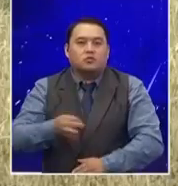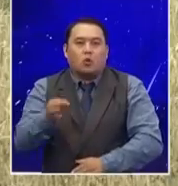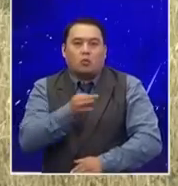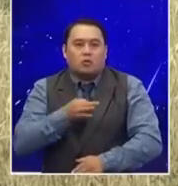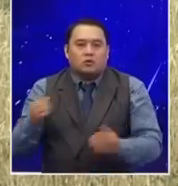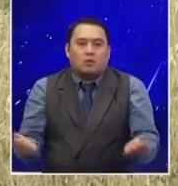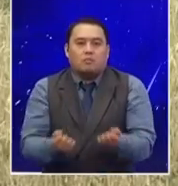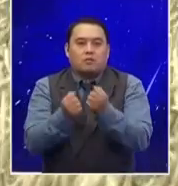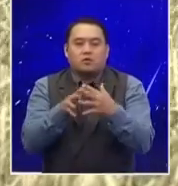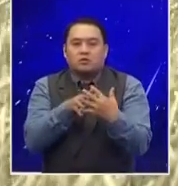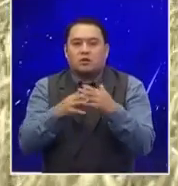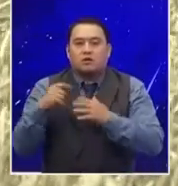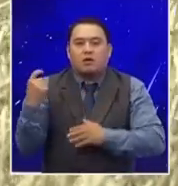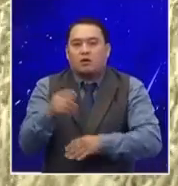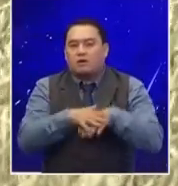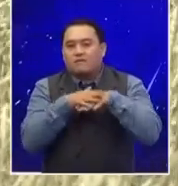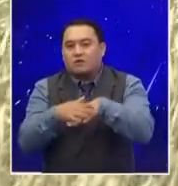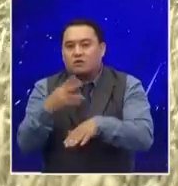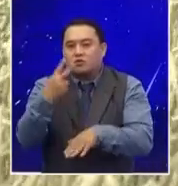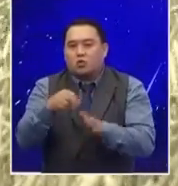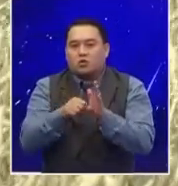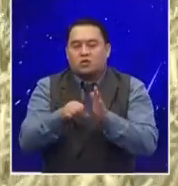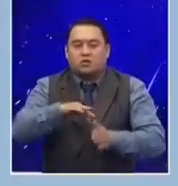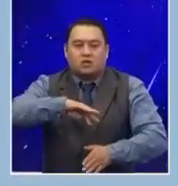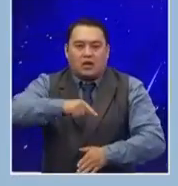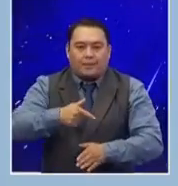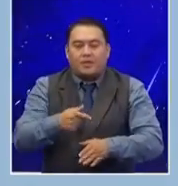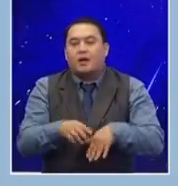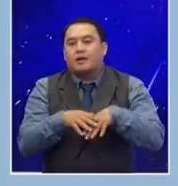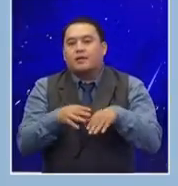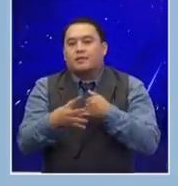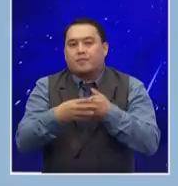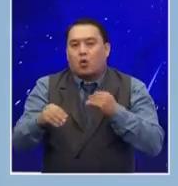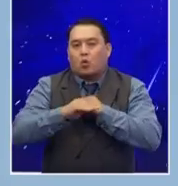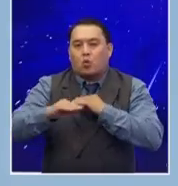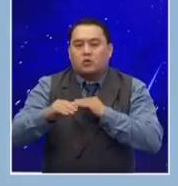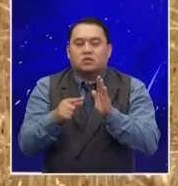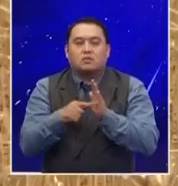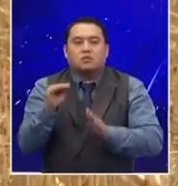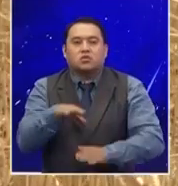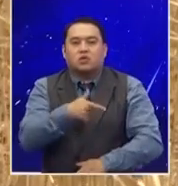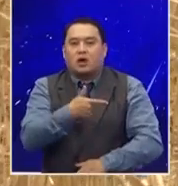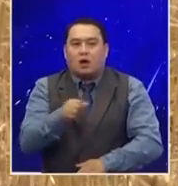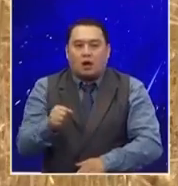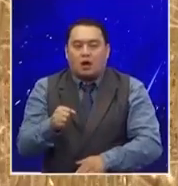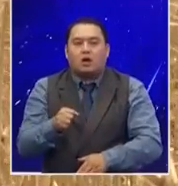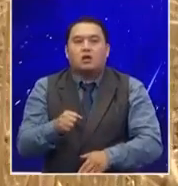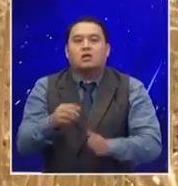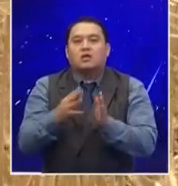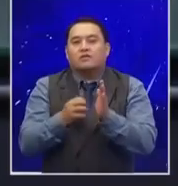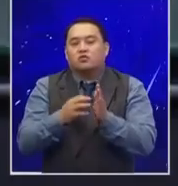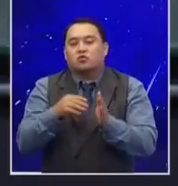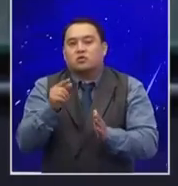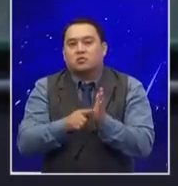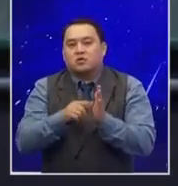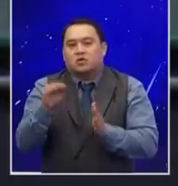На поддержку агрария в этом году выделено 46 миллиардов тенге. Посевная площадь увеличена на 7 тысяч гектаров и достигла почти